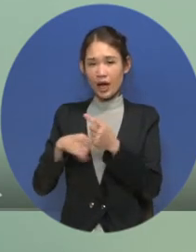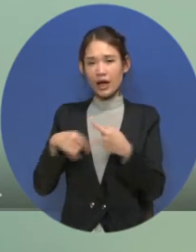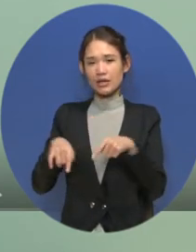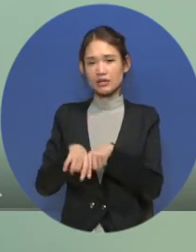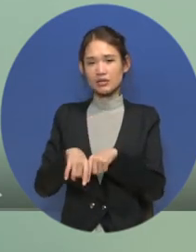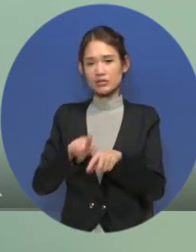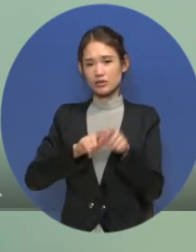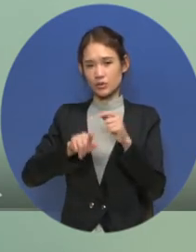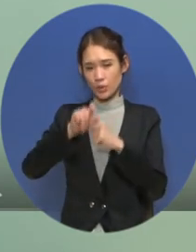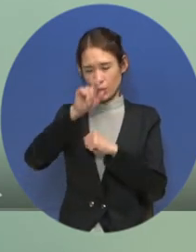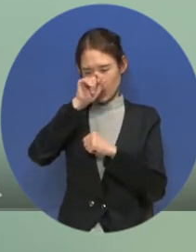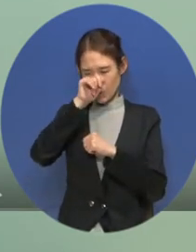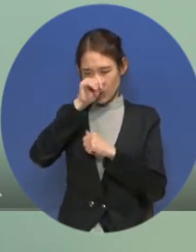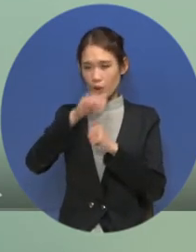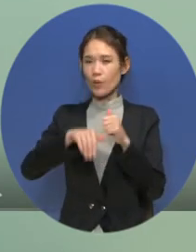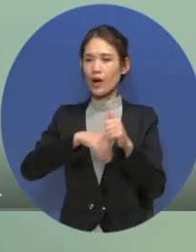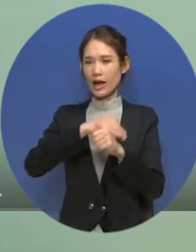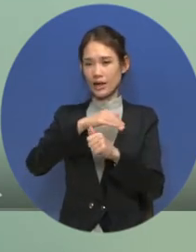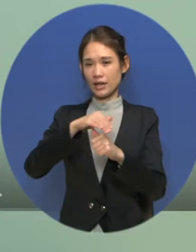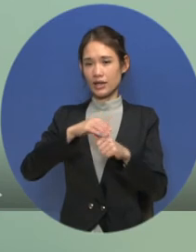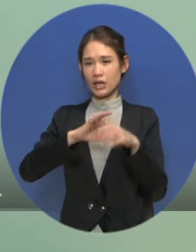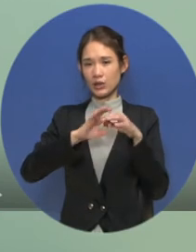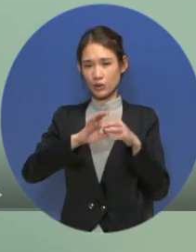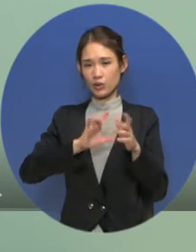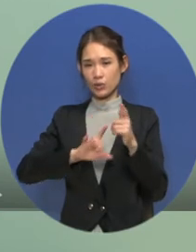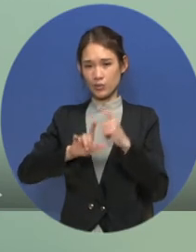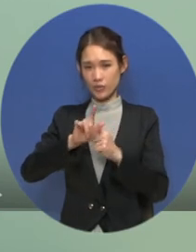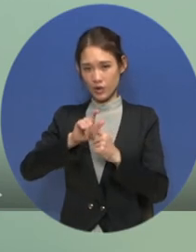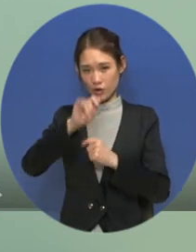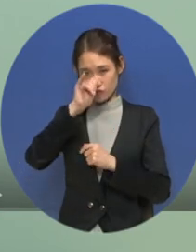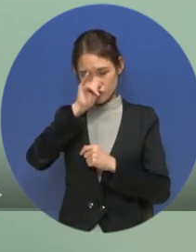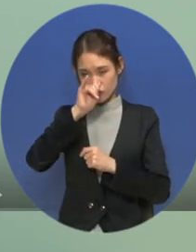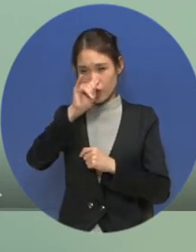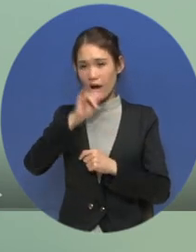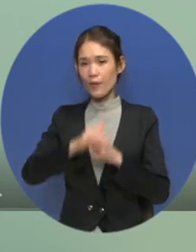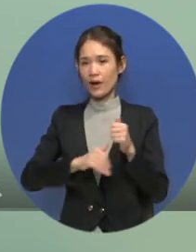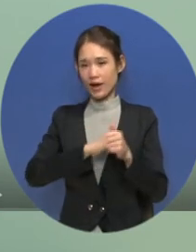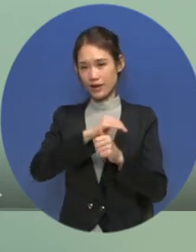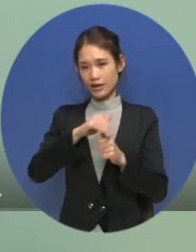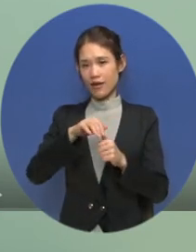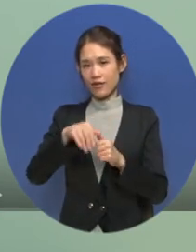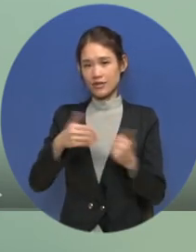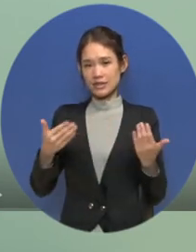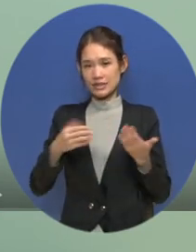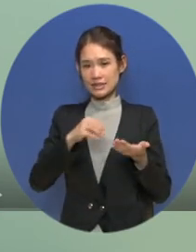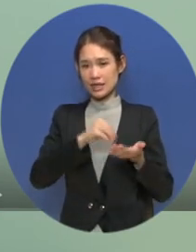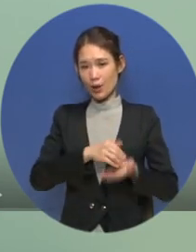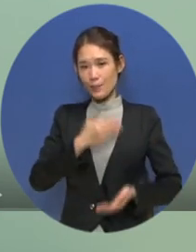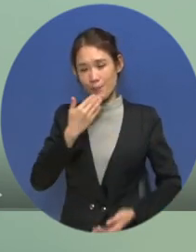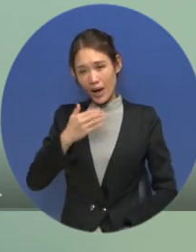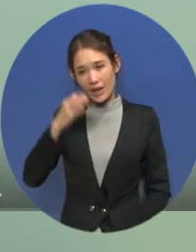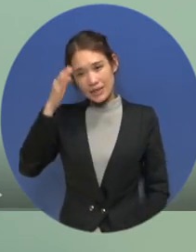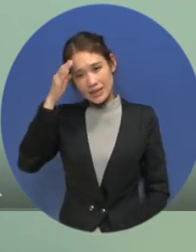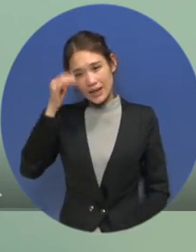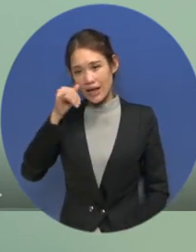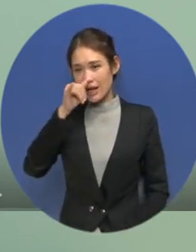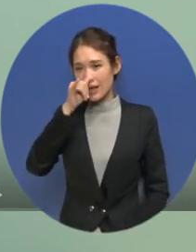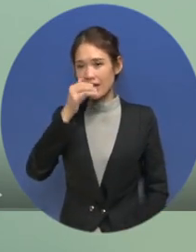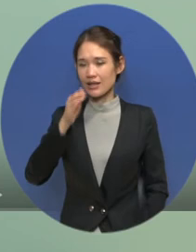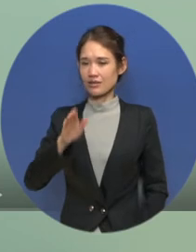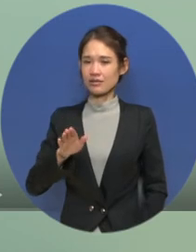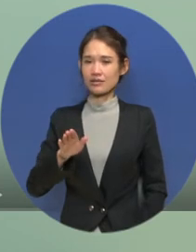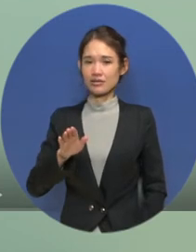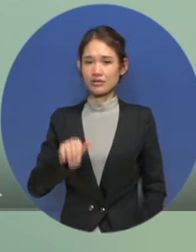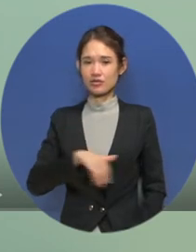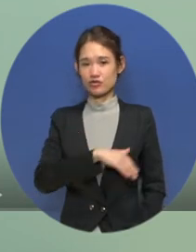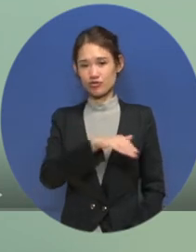좀 더 나은 환경에서 좀 더 훌륭한 환경에서 일을 할 수 있을 거라는 기대가 되는데 지금은 뭐